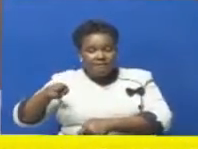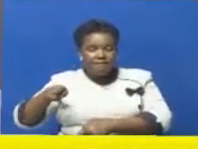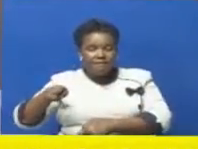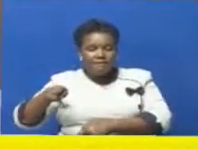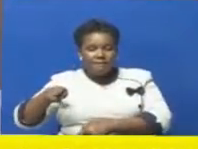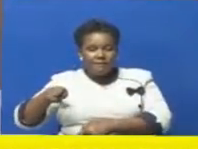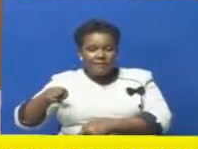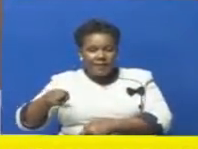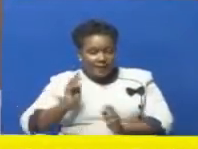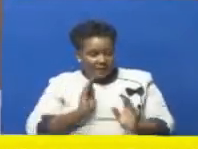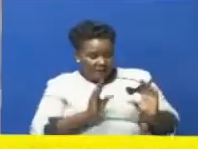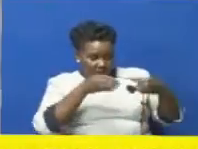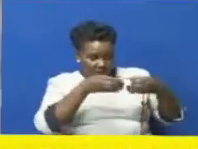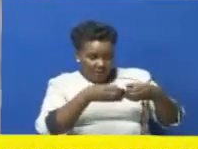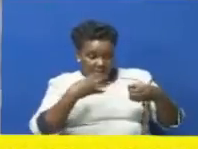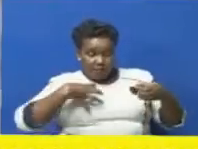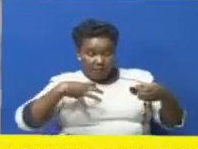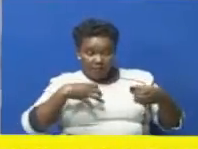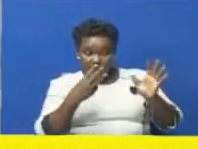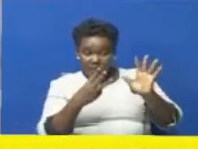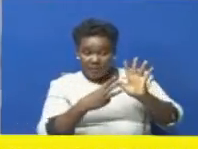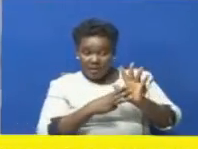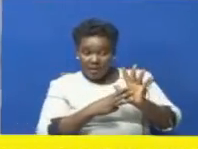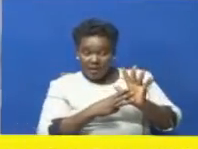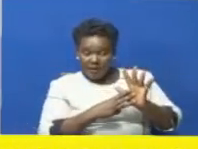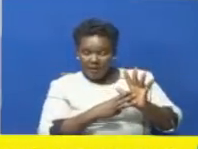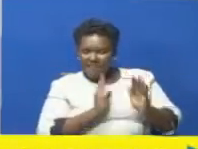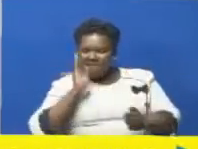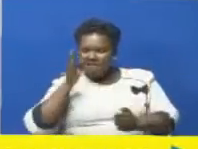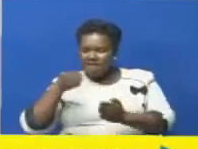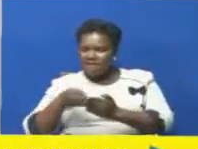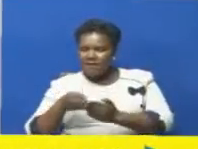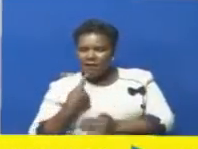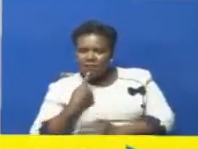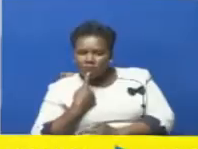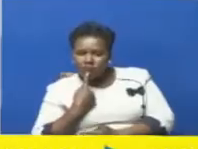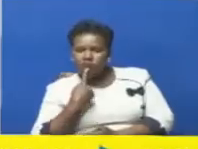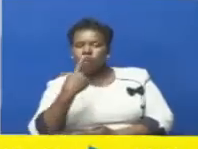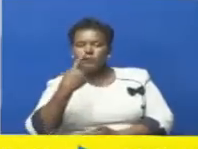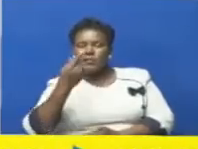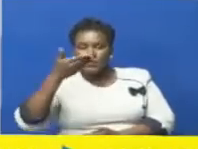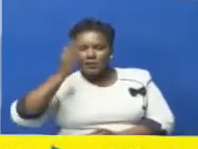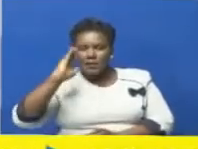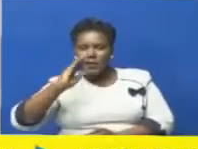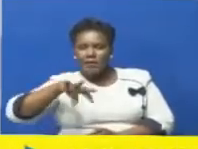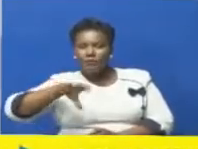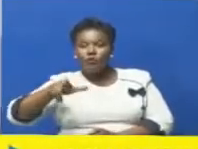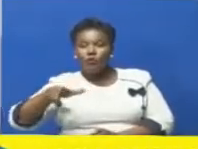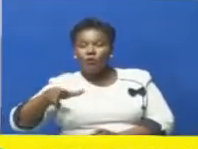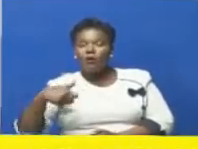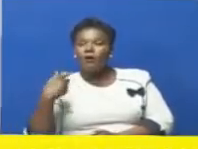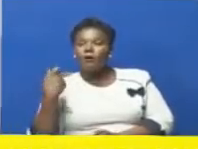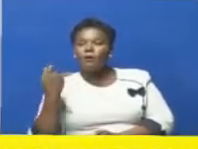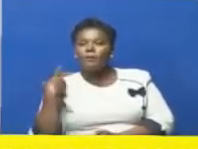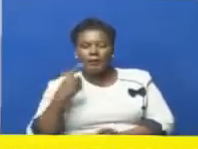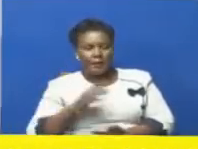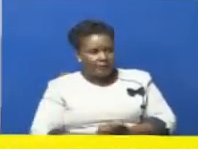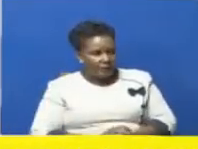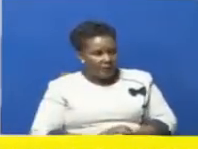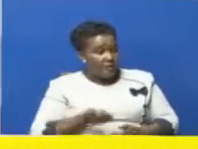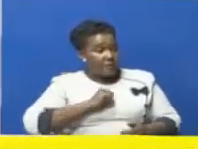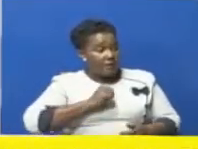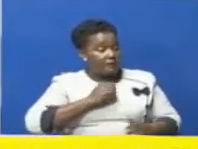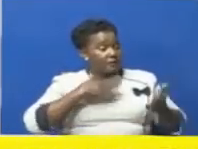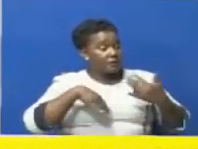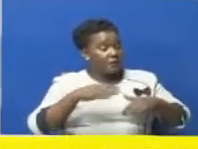kamati ya mawaziri 8 wa kisekta kutoa maagizo kwa serikali ya mkoa wa Mbeya. Nataka kujua orodha ya wakulima wote wanaolima